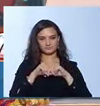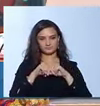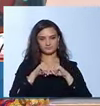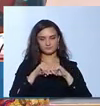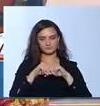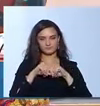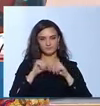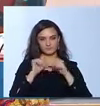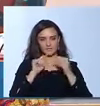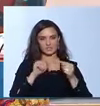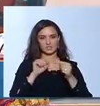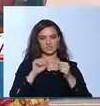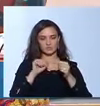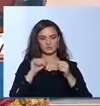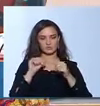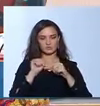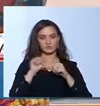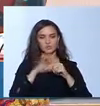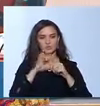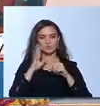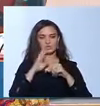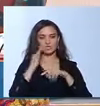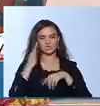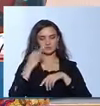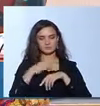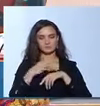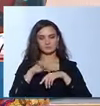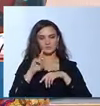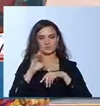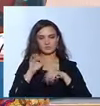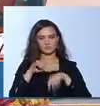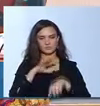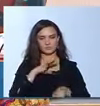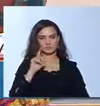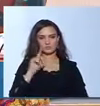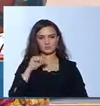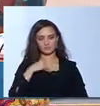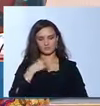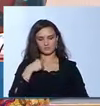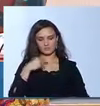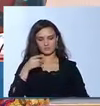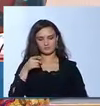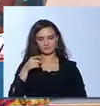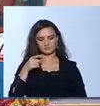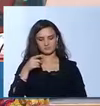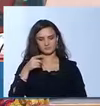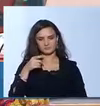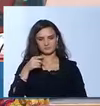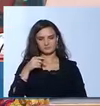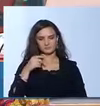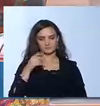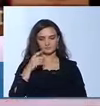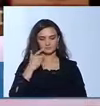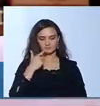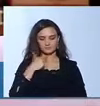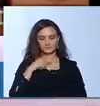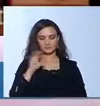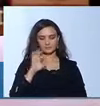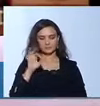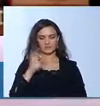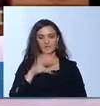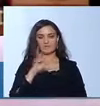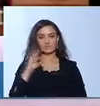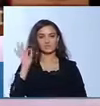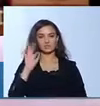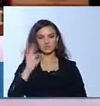აგრესიული შეიძლება იყოს ქალის თმის ცვენა, რა შეიძლება იყოს ამის უკან და რამდენად გადაჭრილია ეს პრობლემა. დიახ, აი, ბატონ ალექსი მაც აღნიშნა, რომ